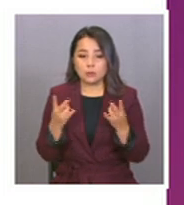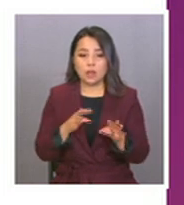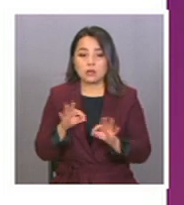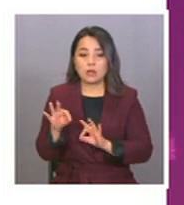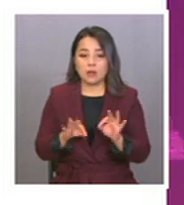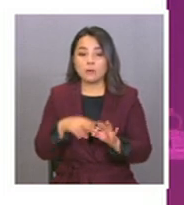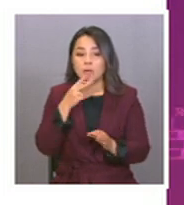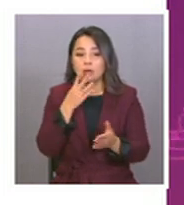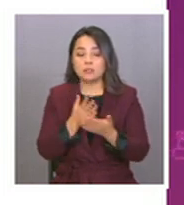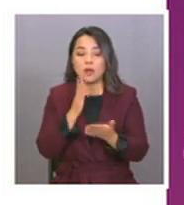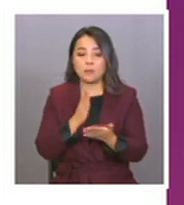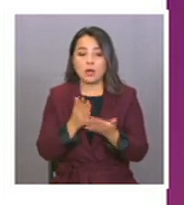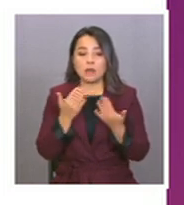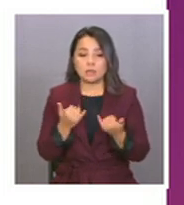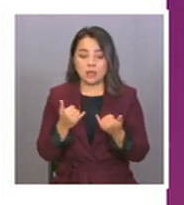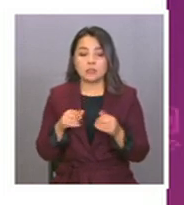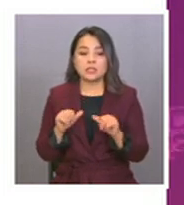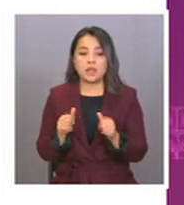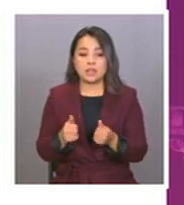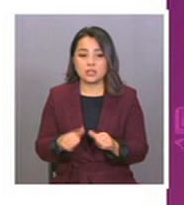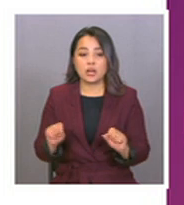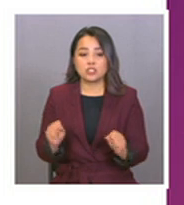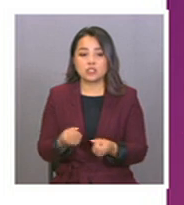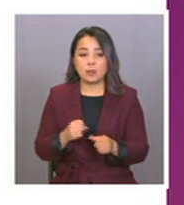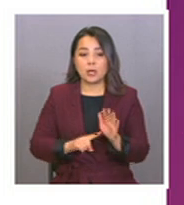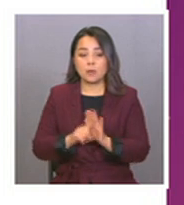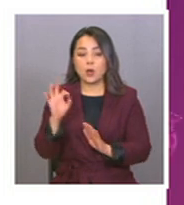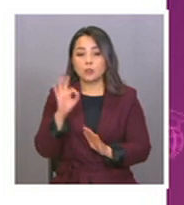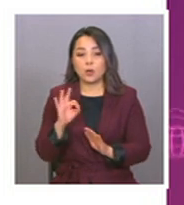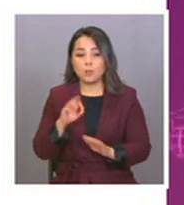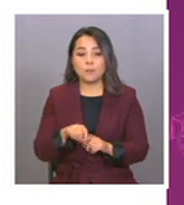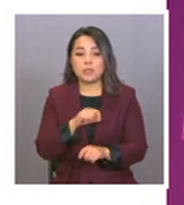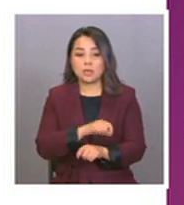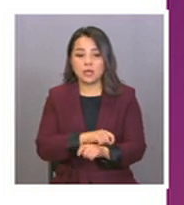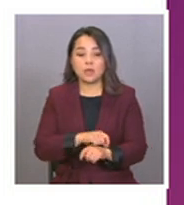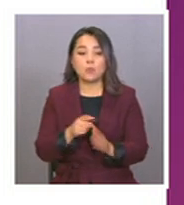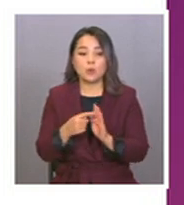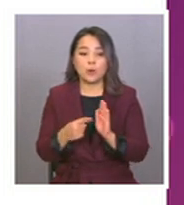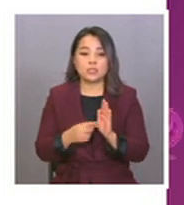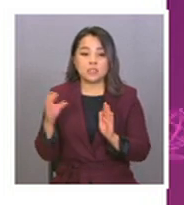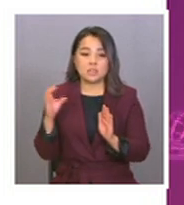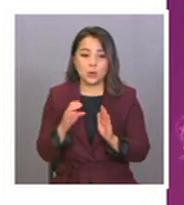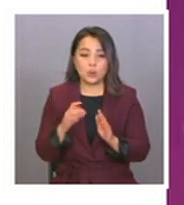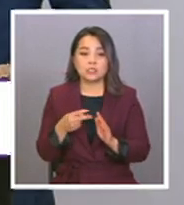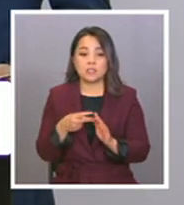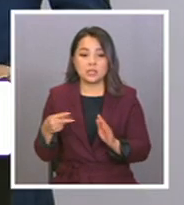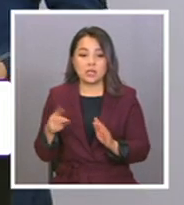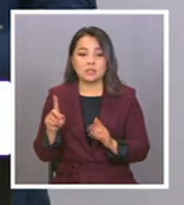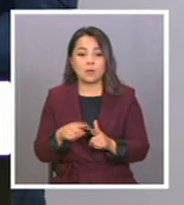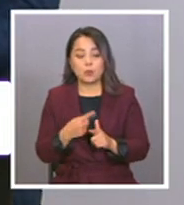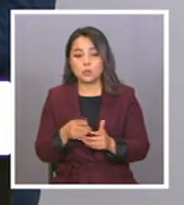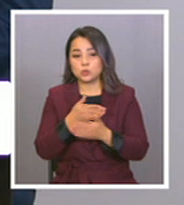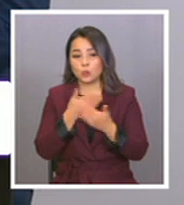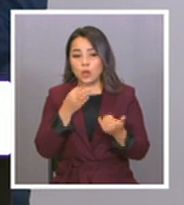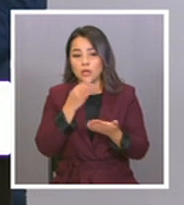отыратын болсақ, дененің бастапқы жылдамдығы 0 метр бөлінген секундқа тең, немесе жоқ деп алуға болады.